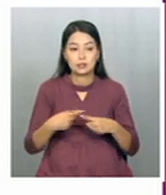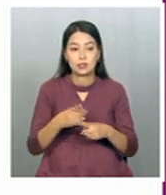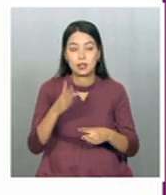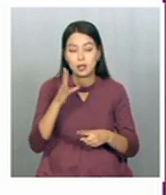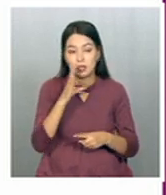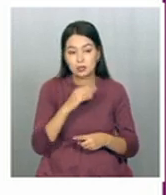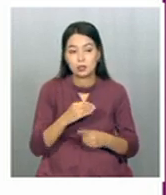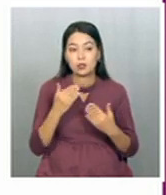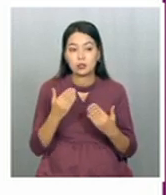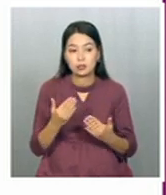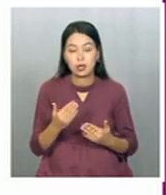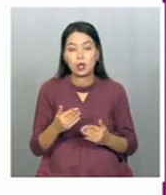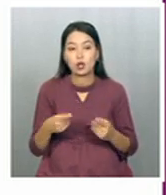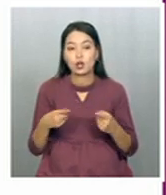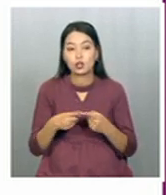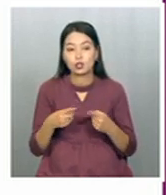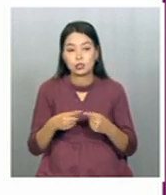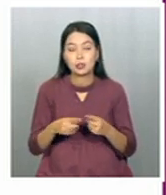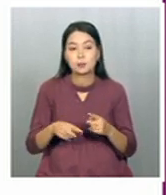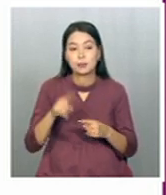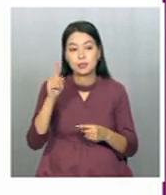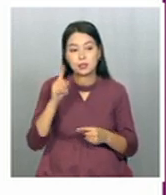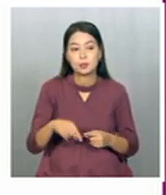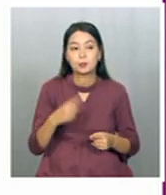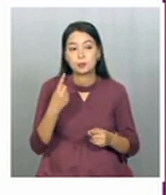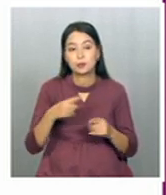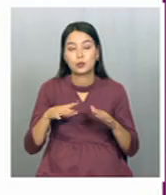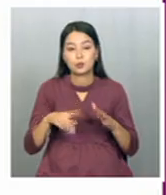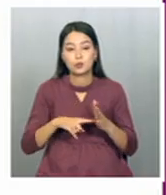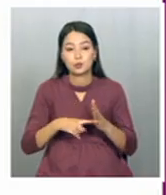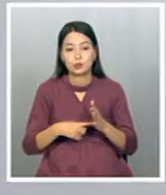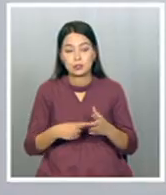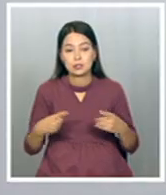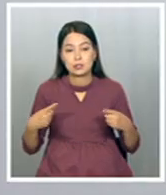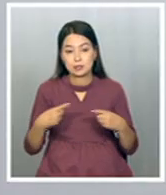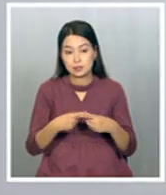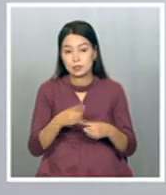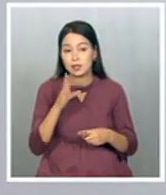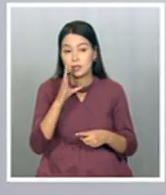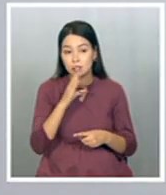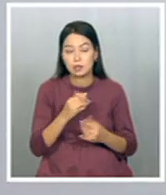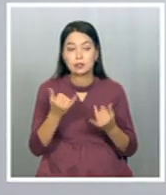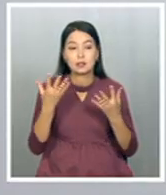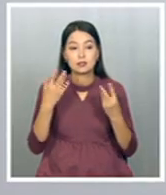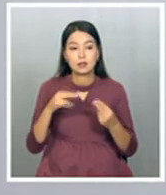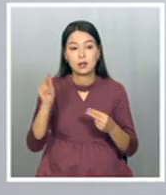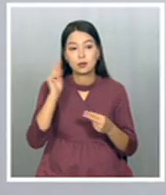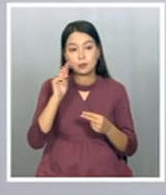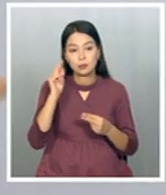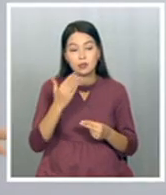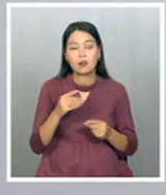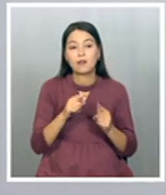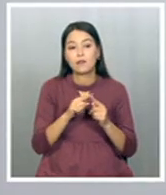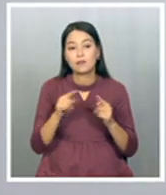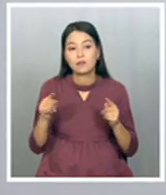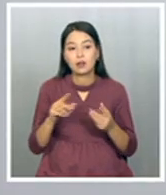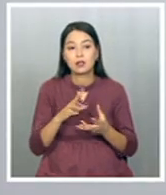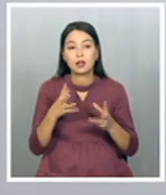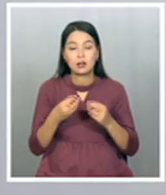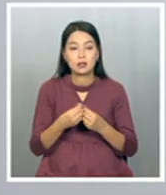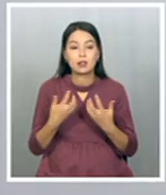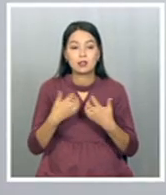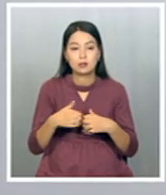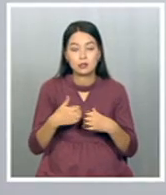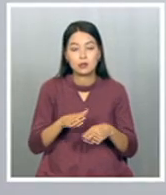болса, үш бұрыштың биіктіктері бір нүктеде қиылысады екен. Бүгінгі сабақта векторларды есептер